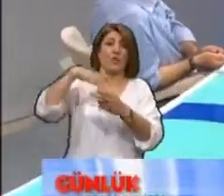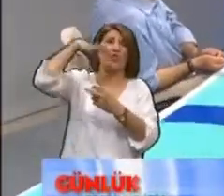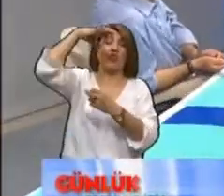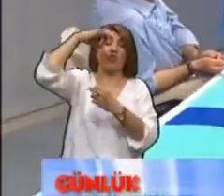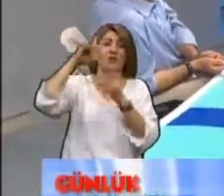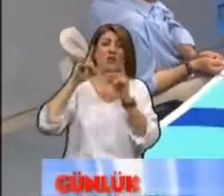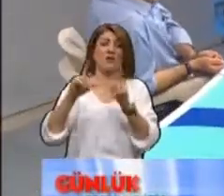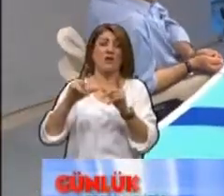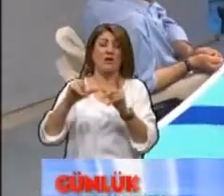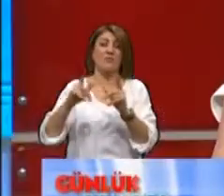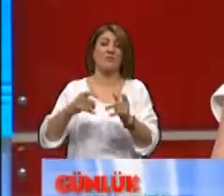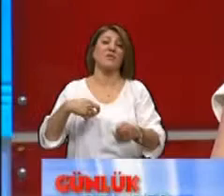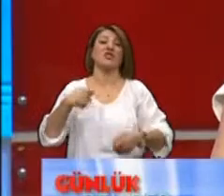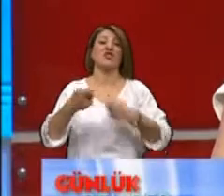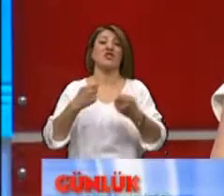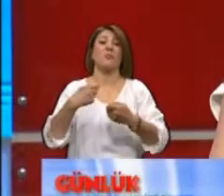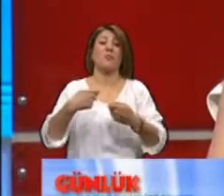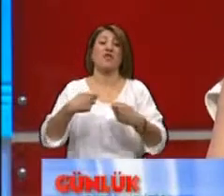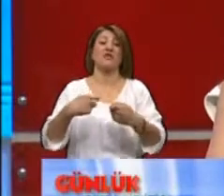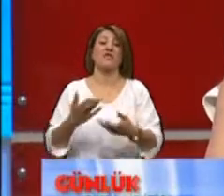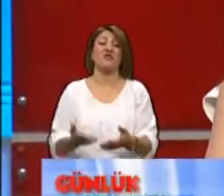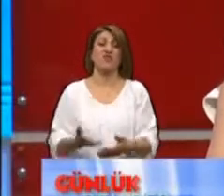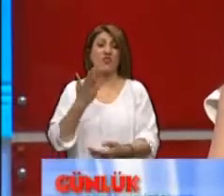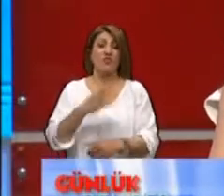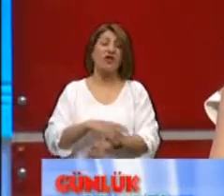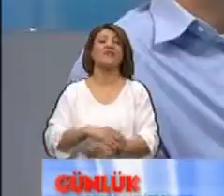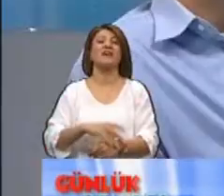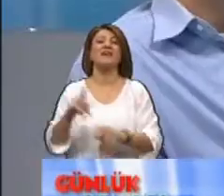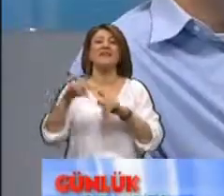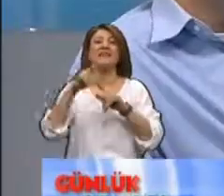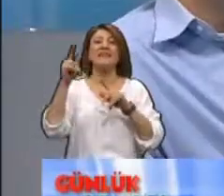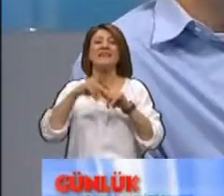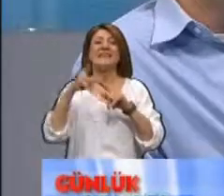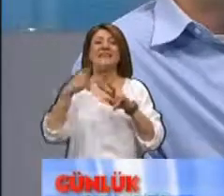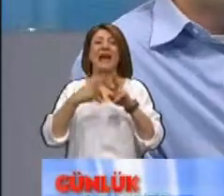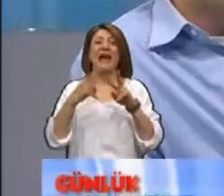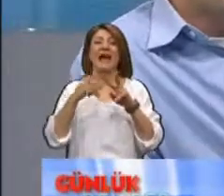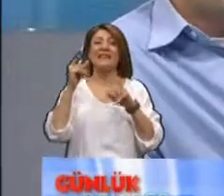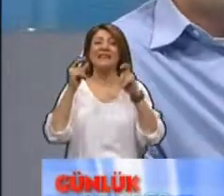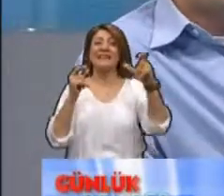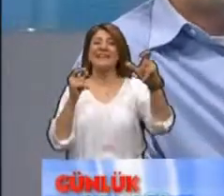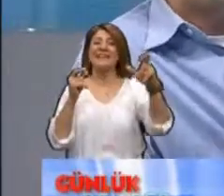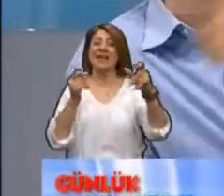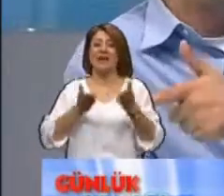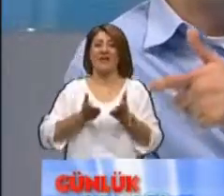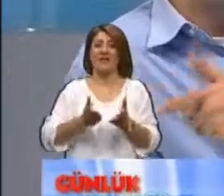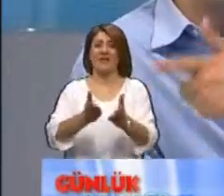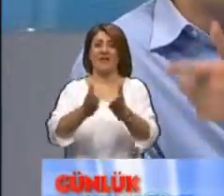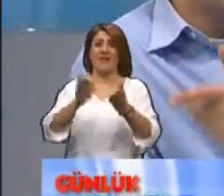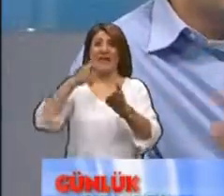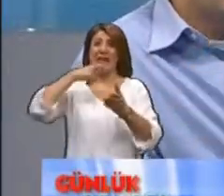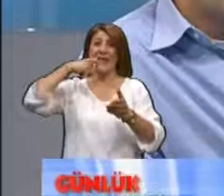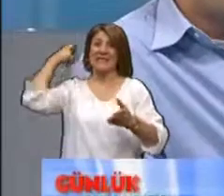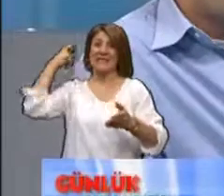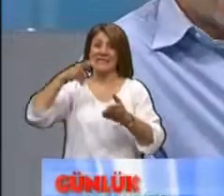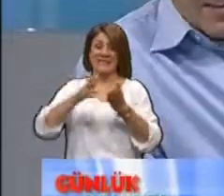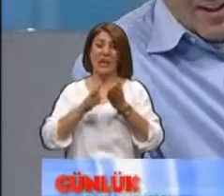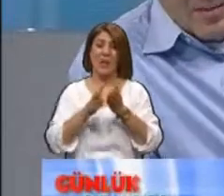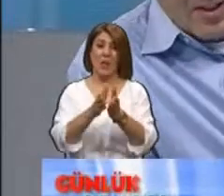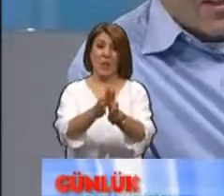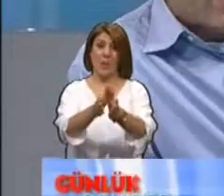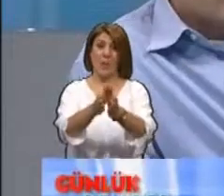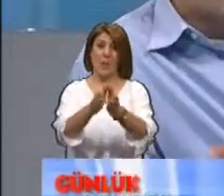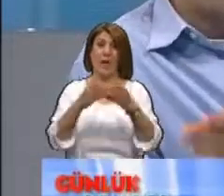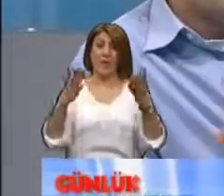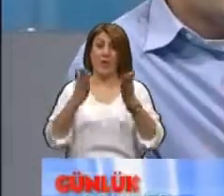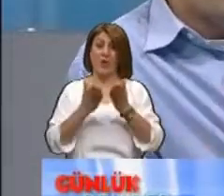onu diyorum ya, işletme maliyeti. Kurtarmadı. Hani Titanic batmadan önce kehanetler var ya işte, birisi ha demiş ki böyle bir gemi yapılacak, batacak filan